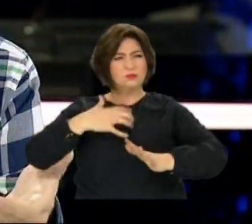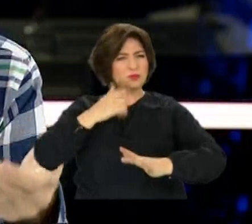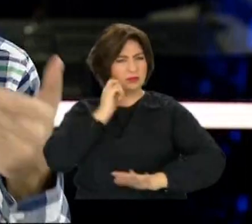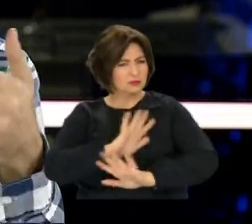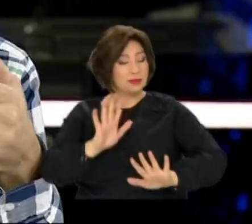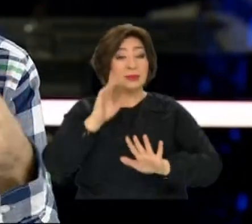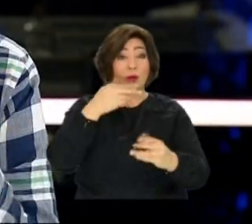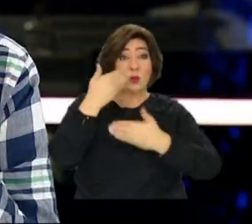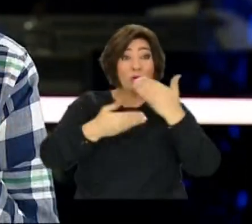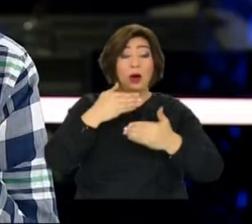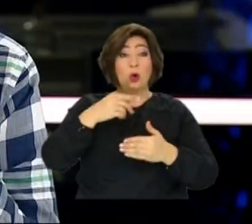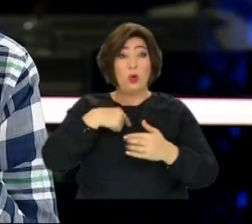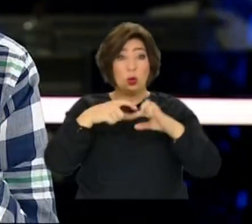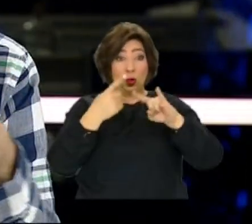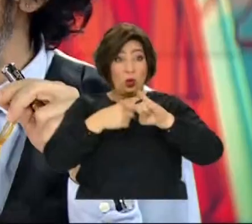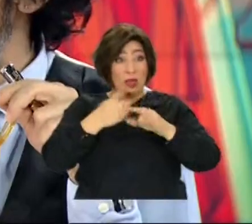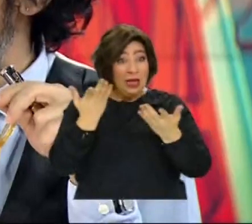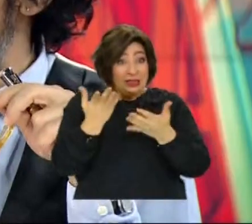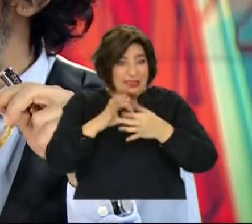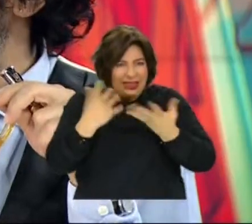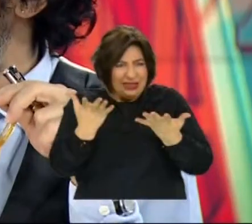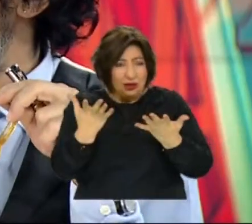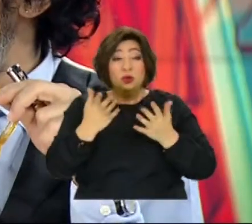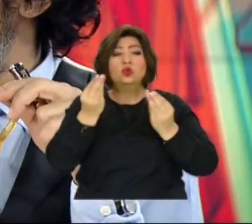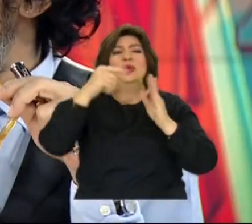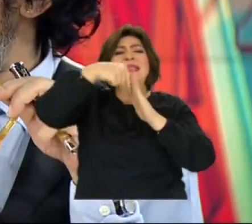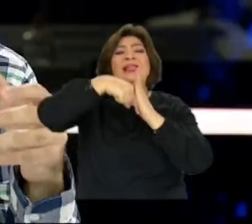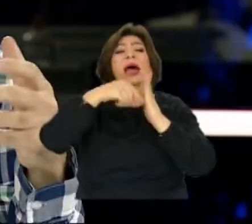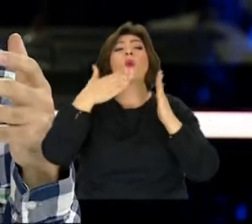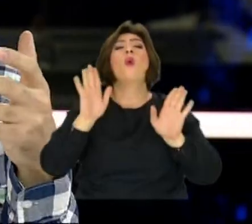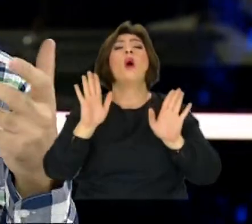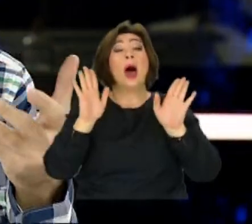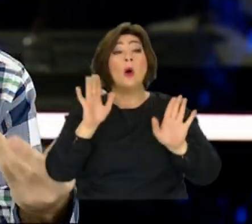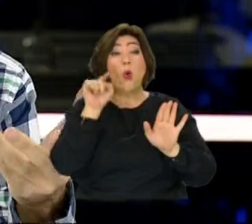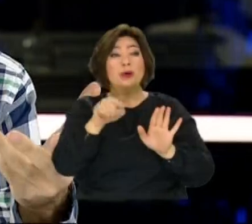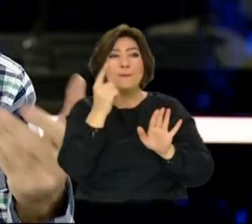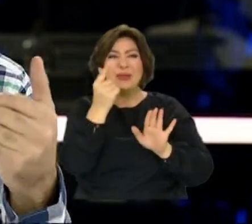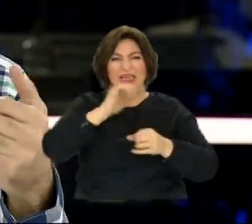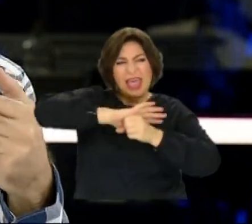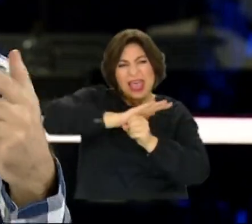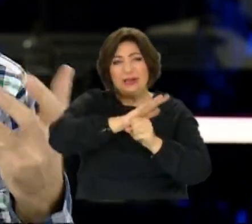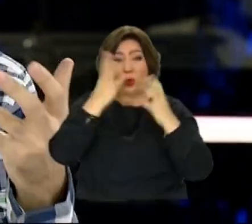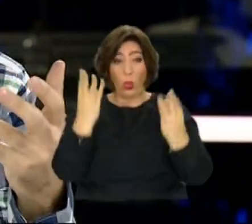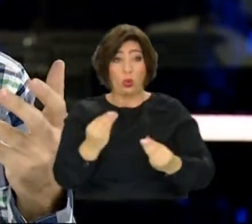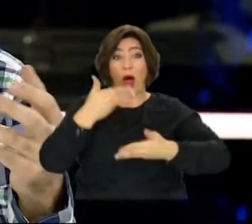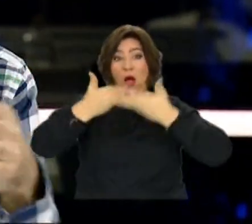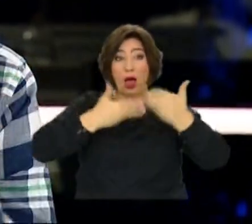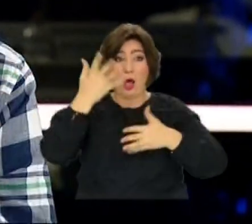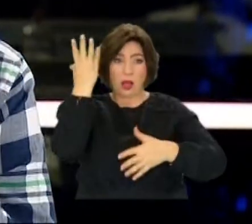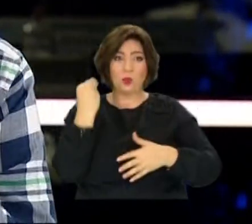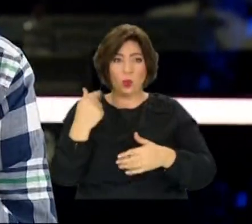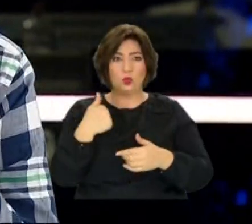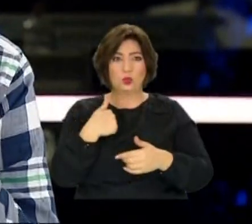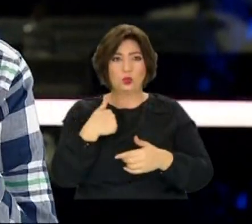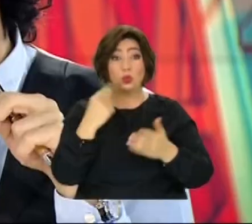bedenlerinden veya işte ruhları bedenlerinden. Bu tarif edilmiş mi? Nasıl vuruyorlar? Çok detay yok aslında ama yani orada bir en azından azap çektiklerini anlıyoruz Kur'an-ı